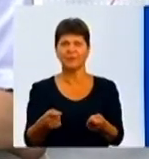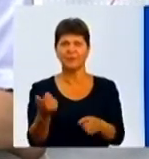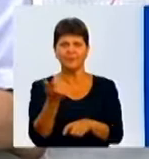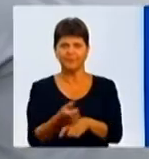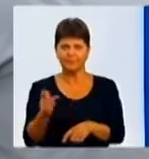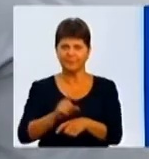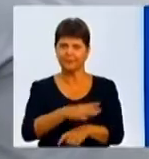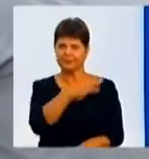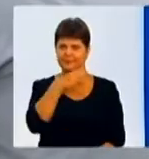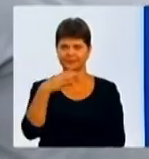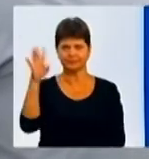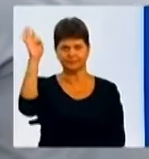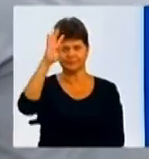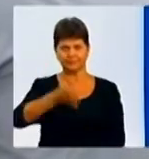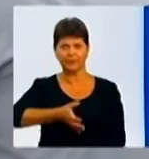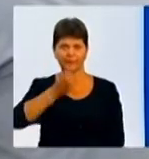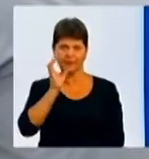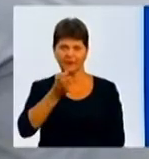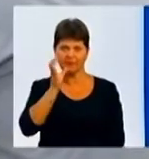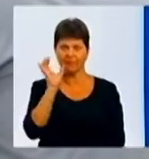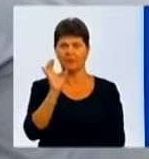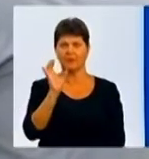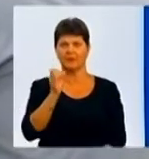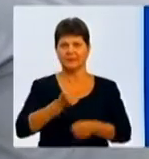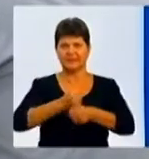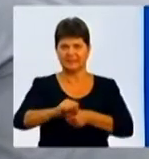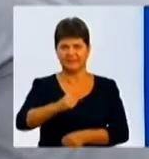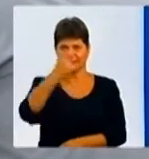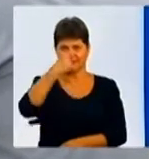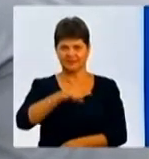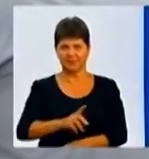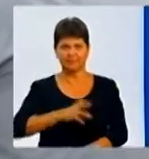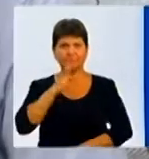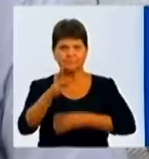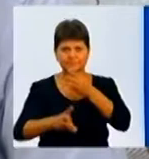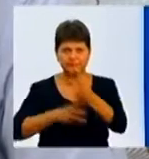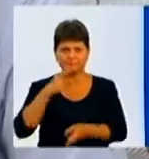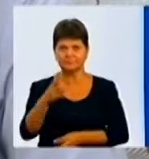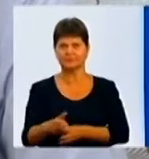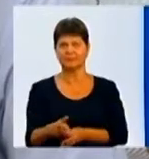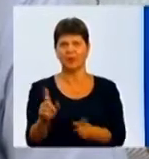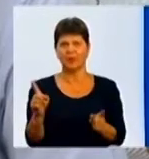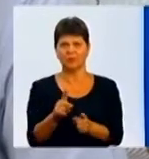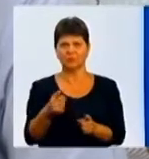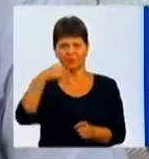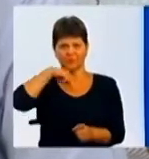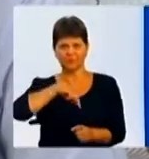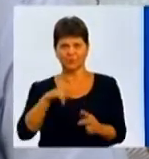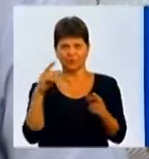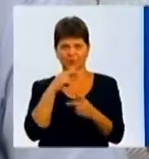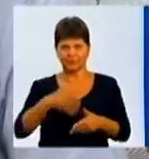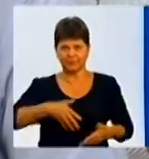питтю постраждавшому, визвати у нього блювоту, щоб побільше вийшло тієї отрути,